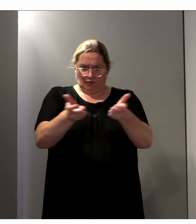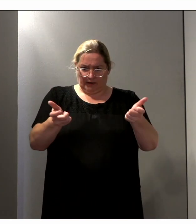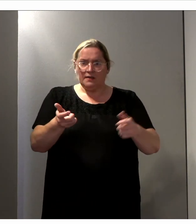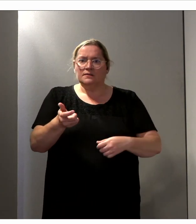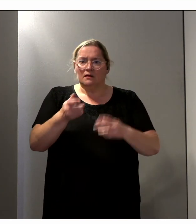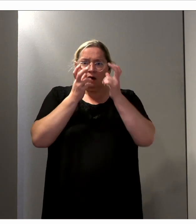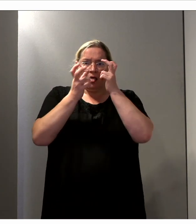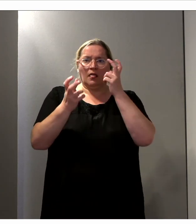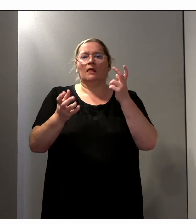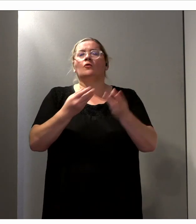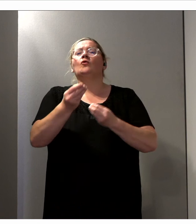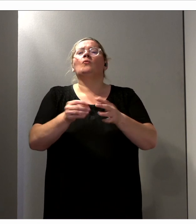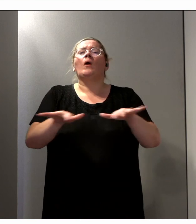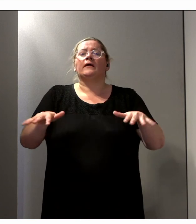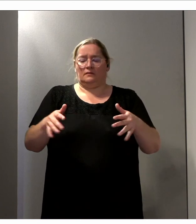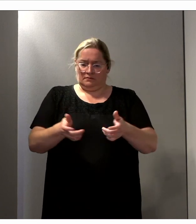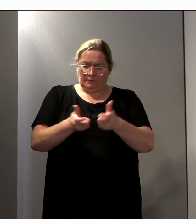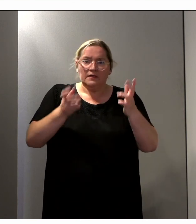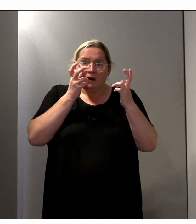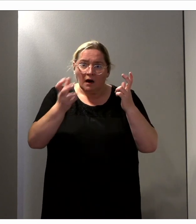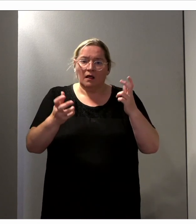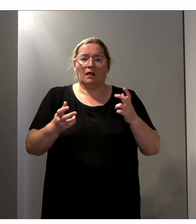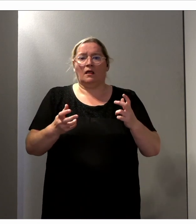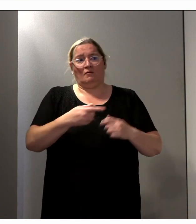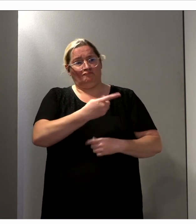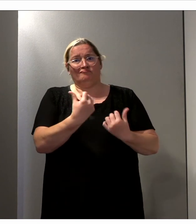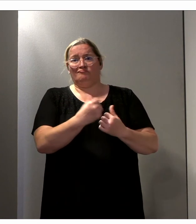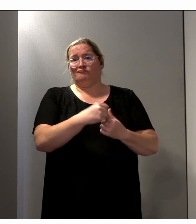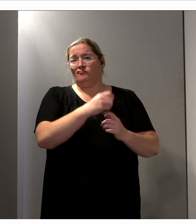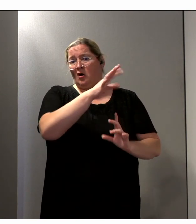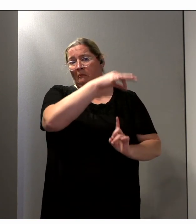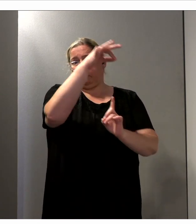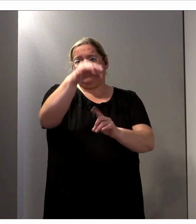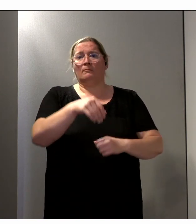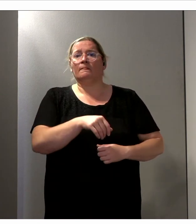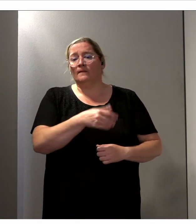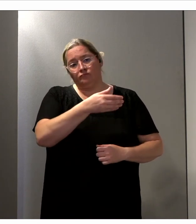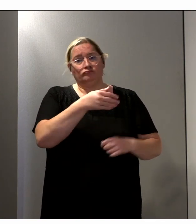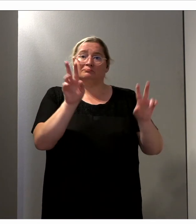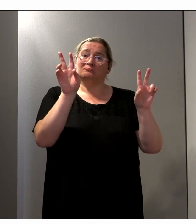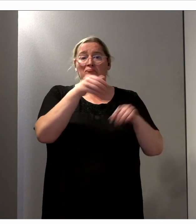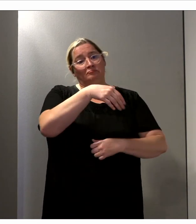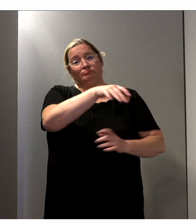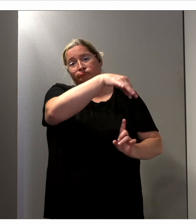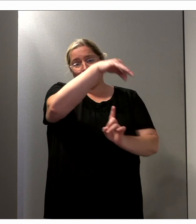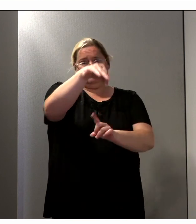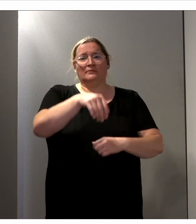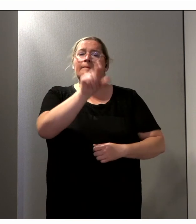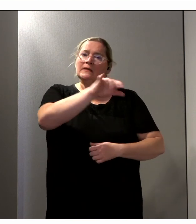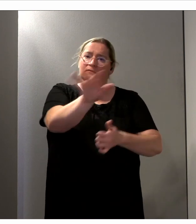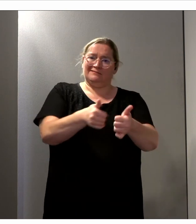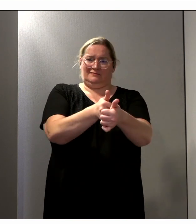et ces moyennes entreprises et elles nous mettent à disposition du savoir-faire qui accompagne, qui vient